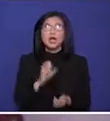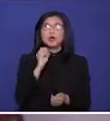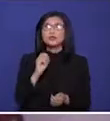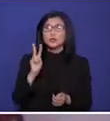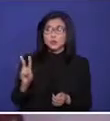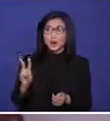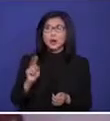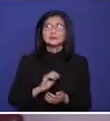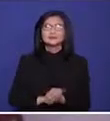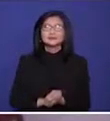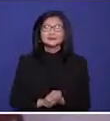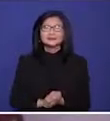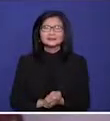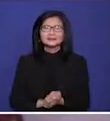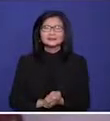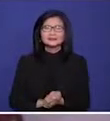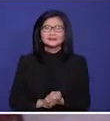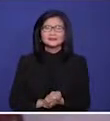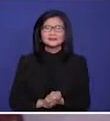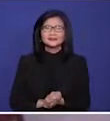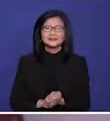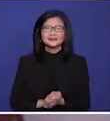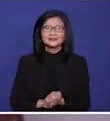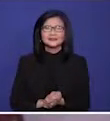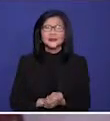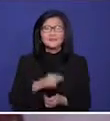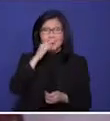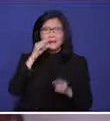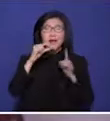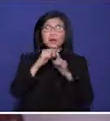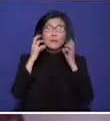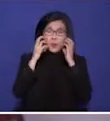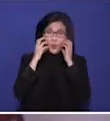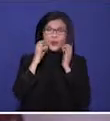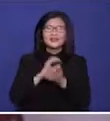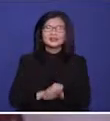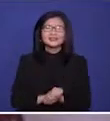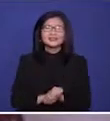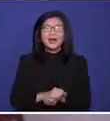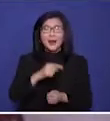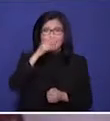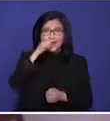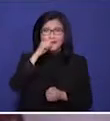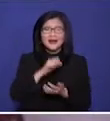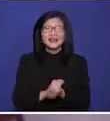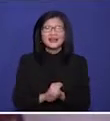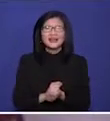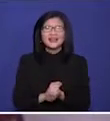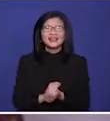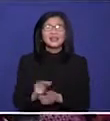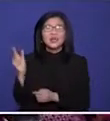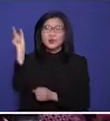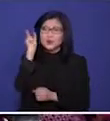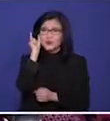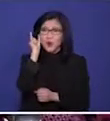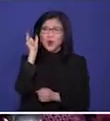02, Bapak Haji Prabowo Subianto dan Bapak Haji Sandiaga